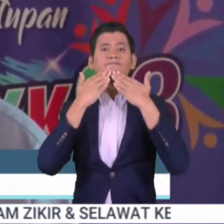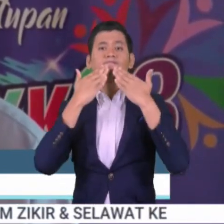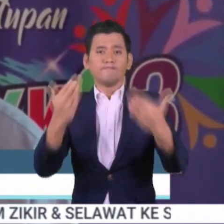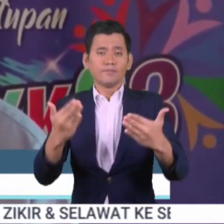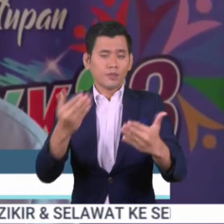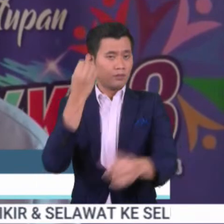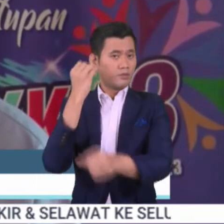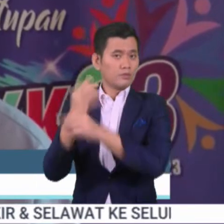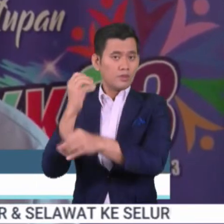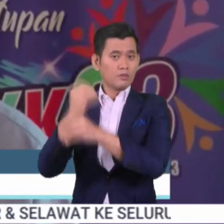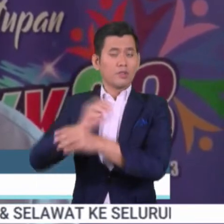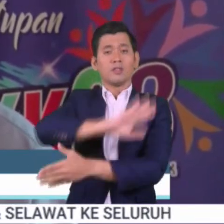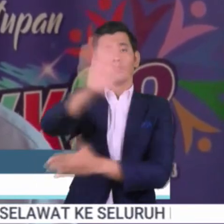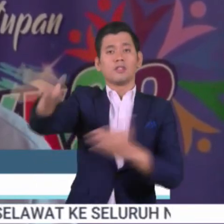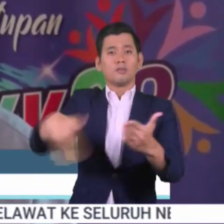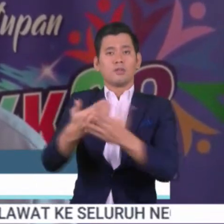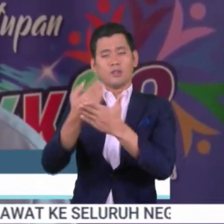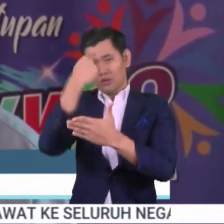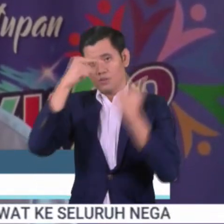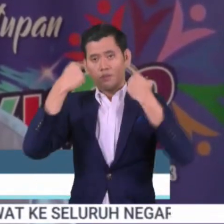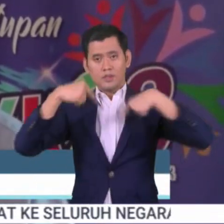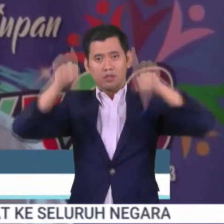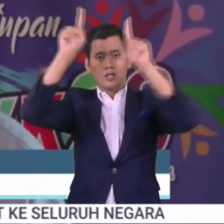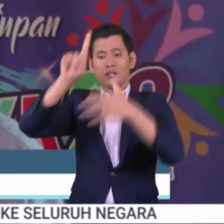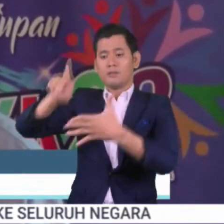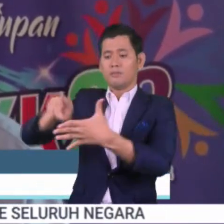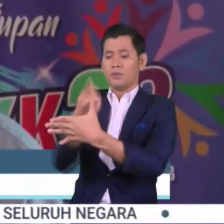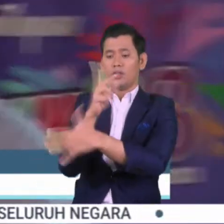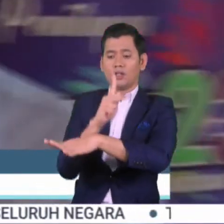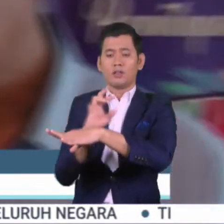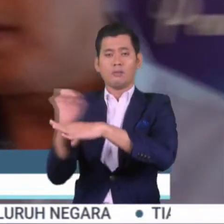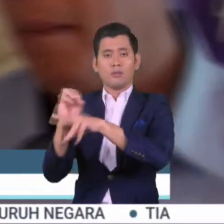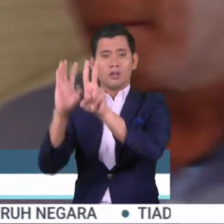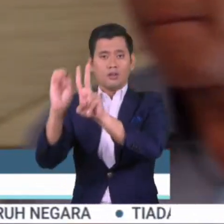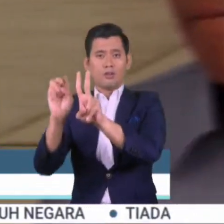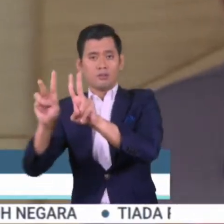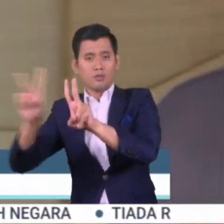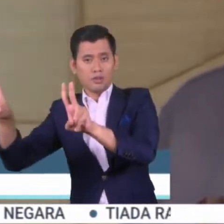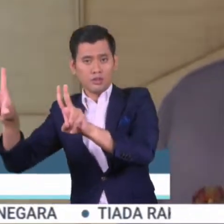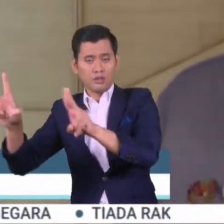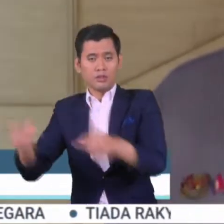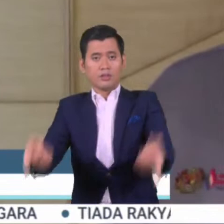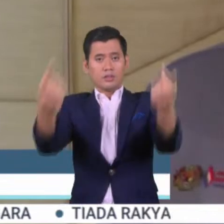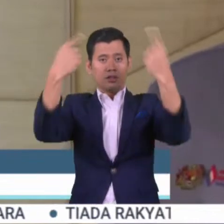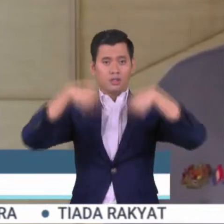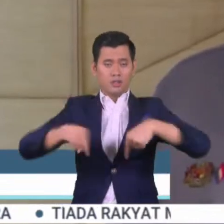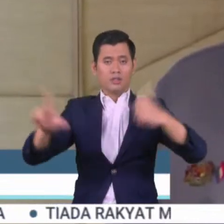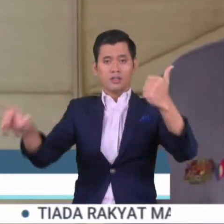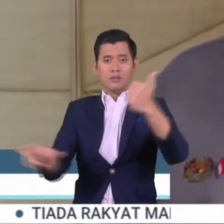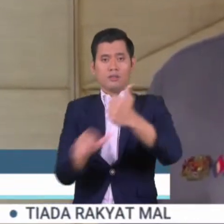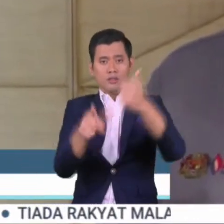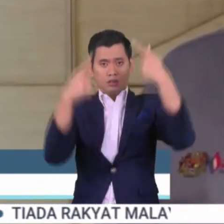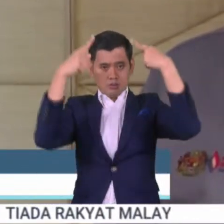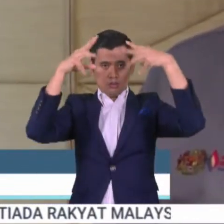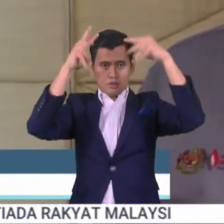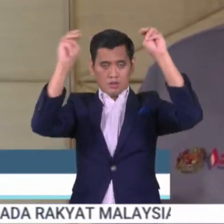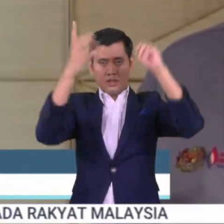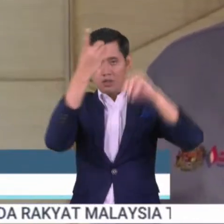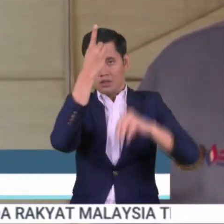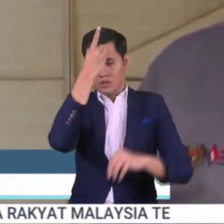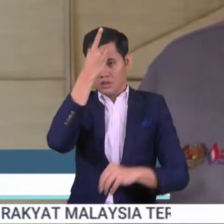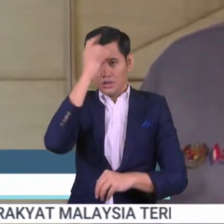dalam menjayakan Bulan Koperasi Kebangsaan 2023. Baik, difahamkan kehadiran Timbalan Perdana Menteri Dato'